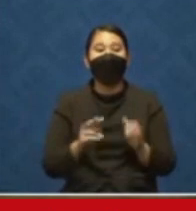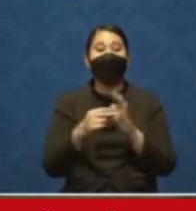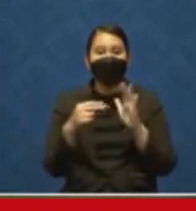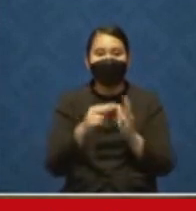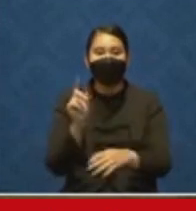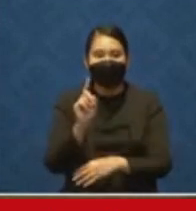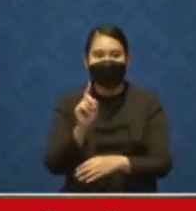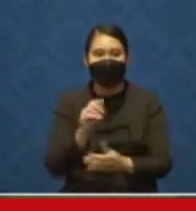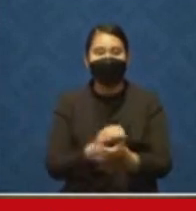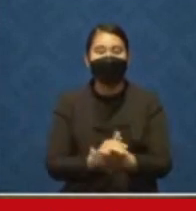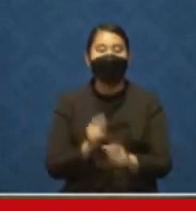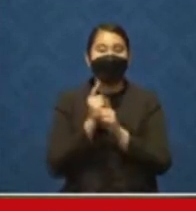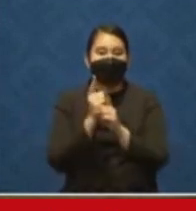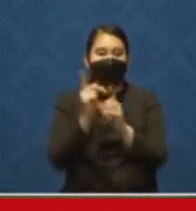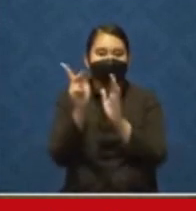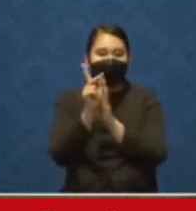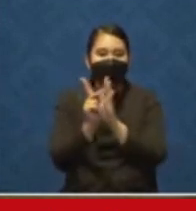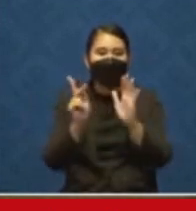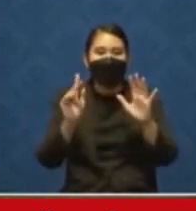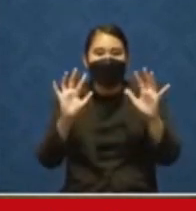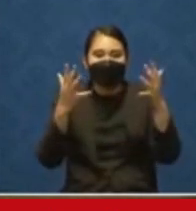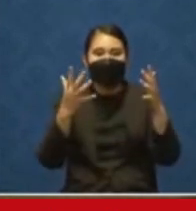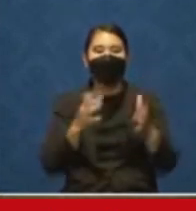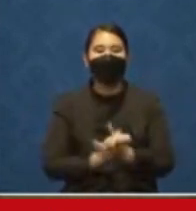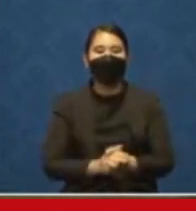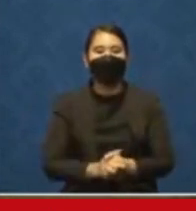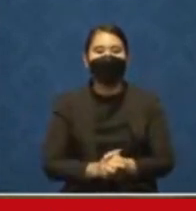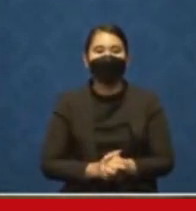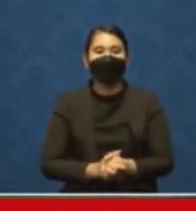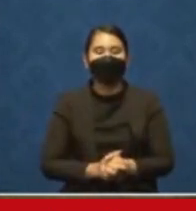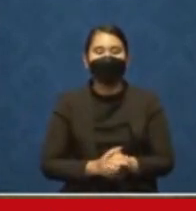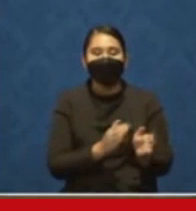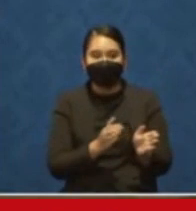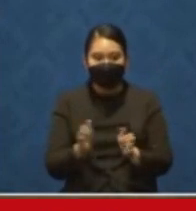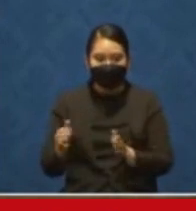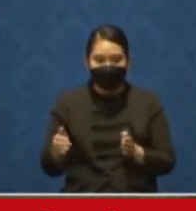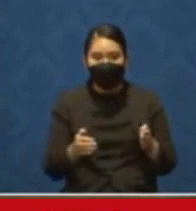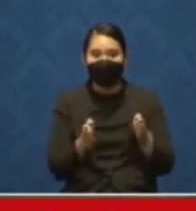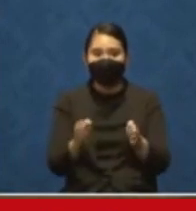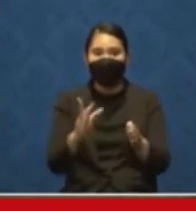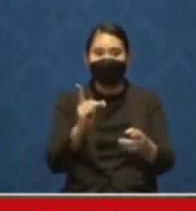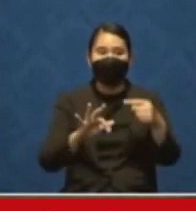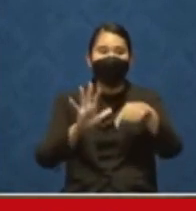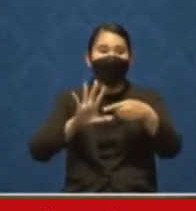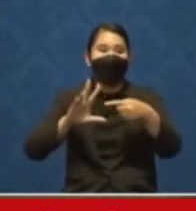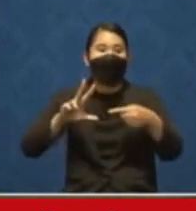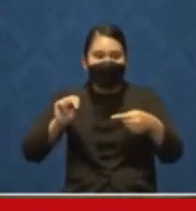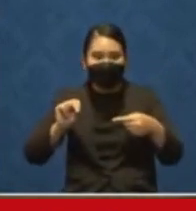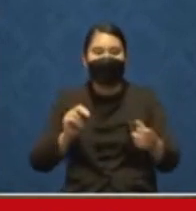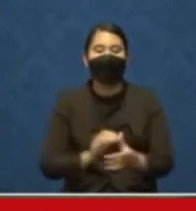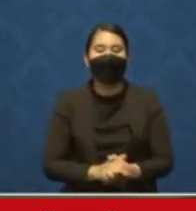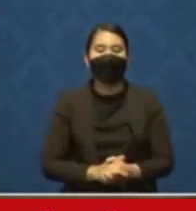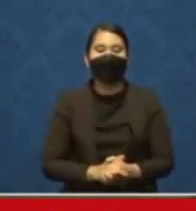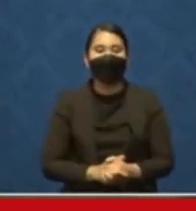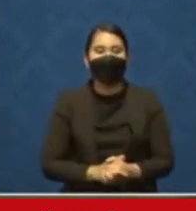มาตรการแซงชั่นจะมีเป็นลำดับลำดับลำดับๆจากเบาไปหาสูงโอ้นี่จงใจไม่ปฏิบัติตาม